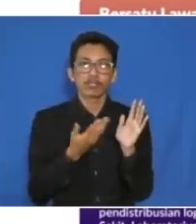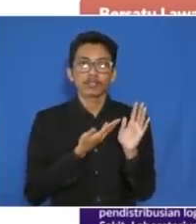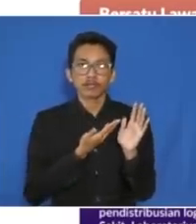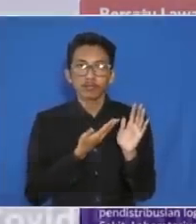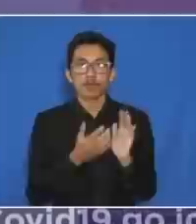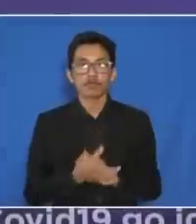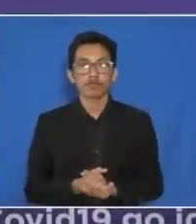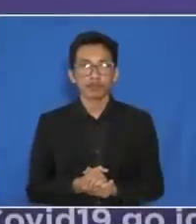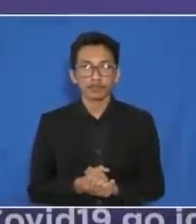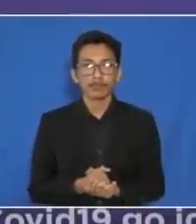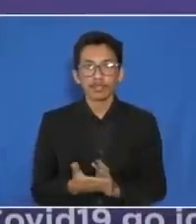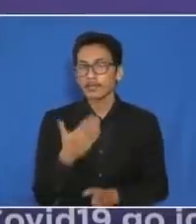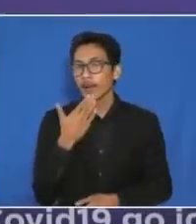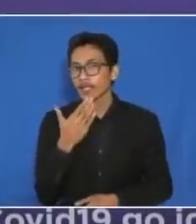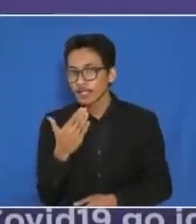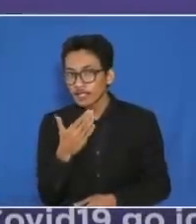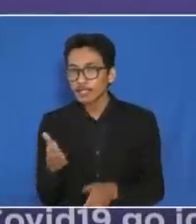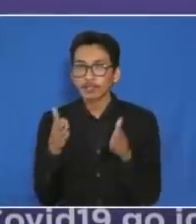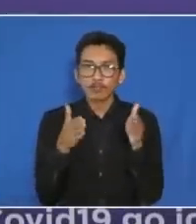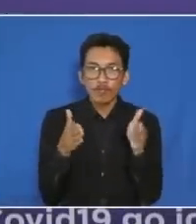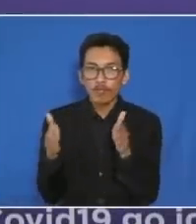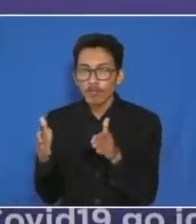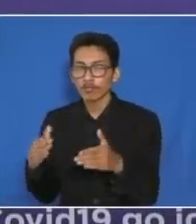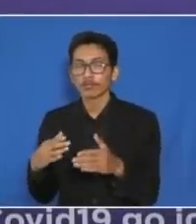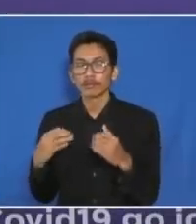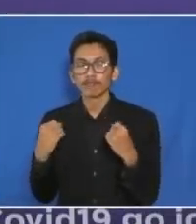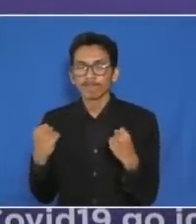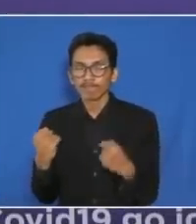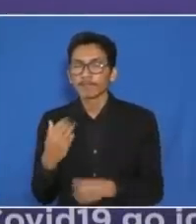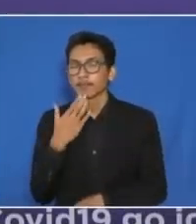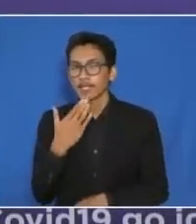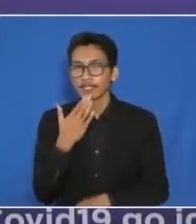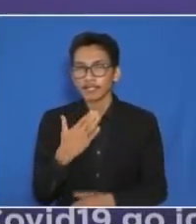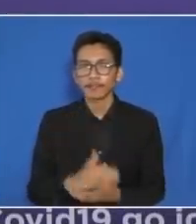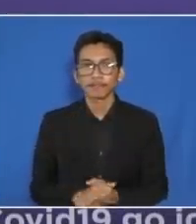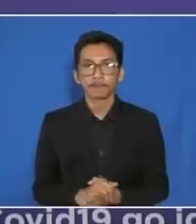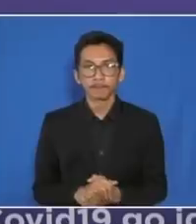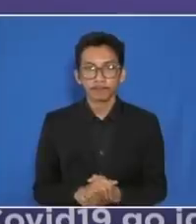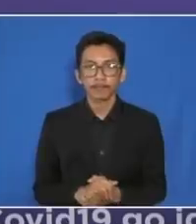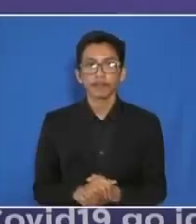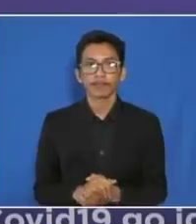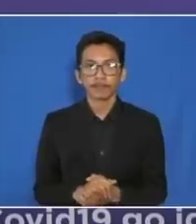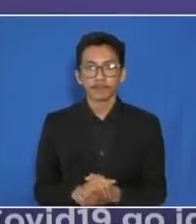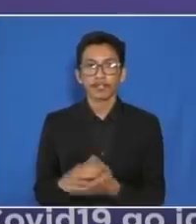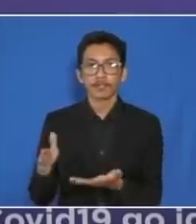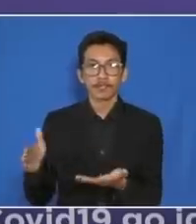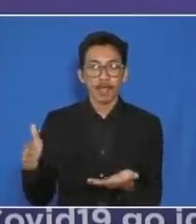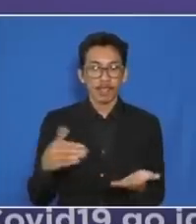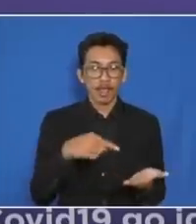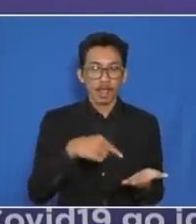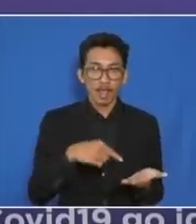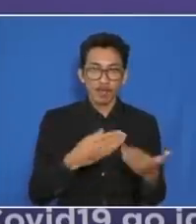kerjasama dari seluruh pihak yang terkait Kami ingin menjelaskan bahwa data yang makin terbuka